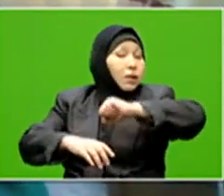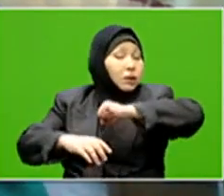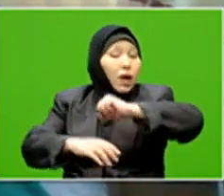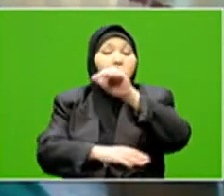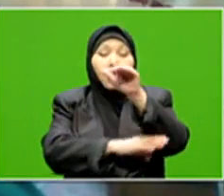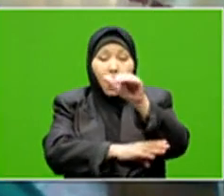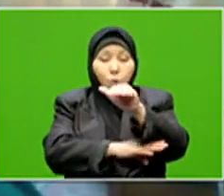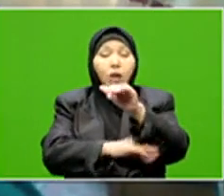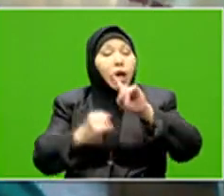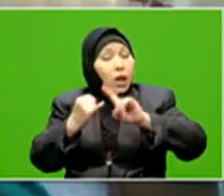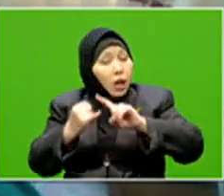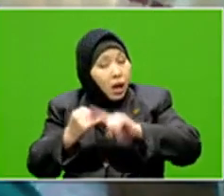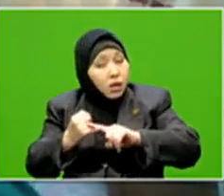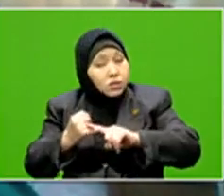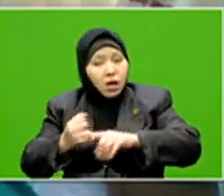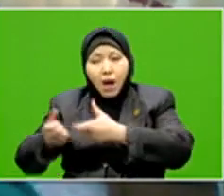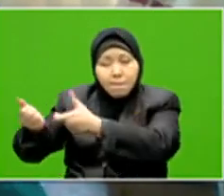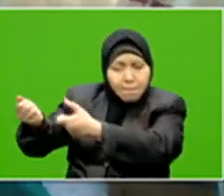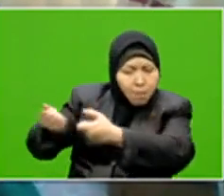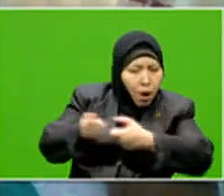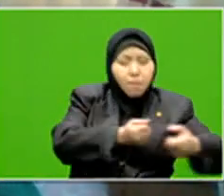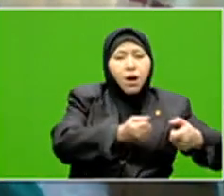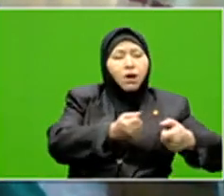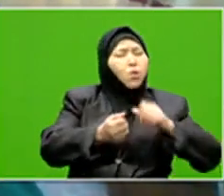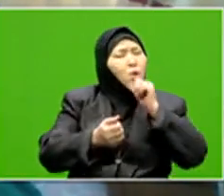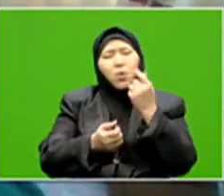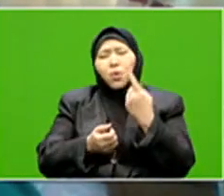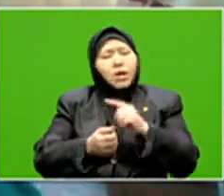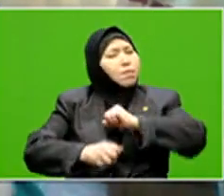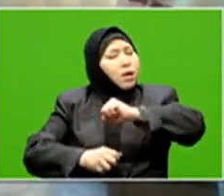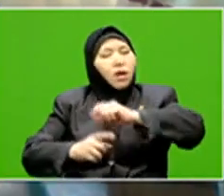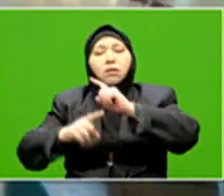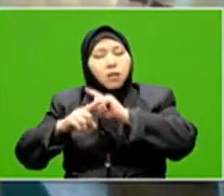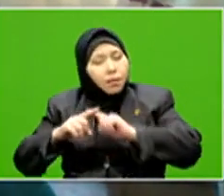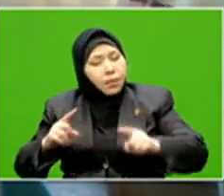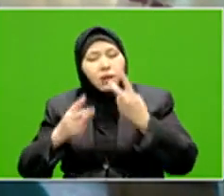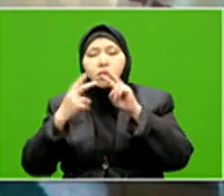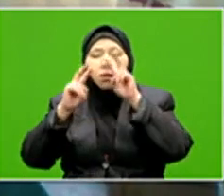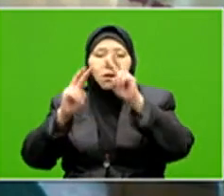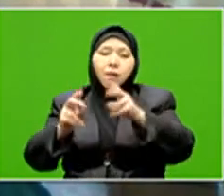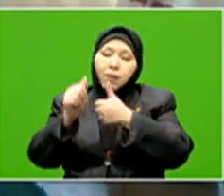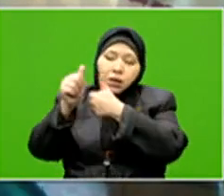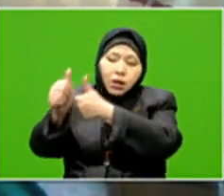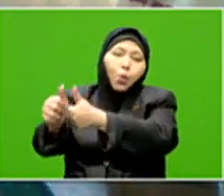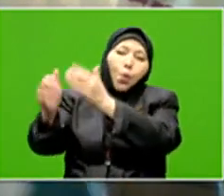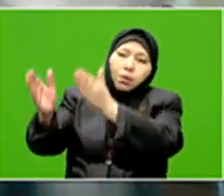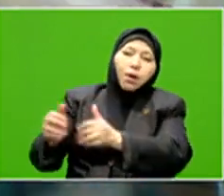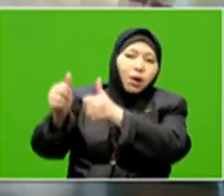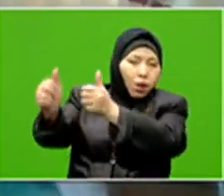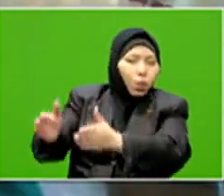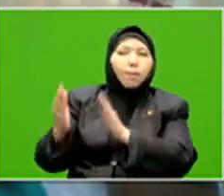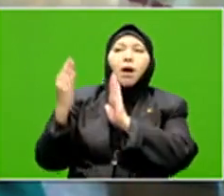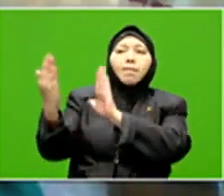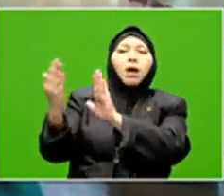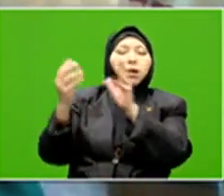dakwah yang akhirnya akan menyeret manusia bukan takat yang menentang, tetapi sekalian pengikut-pengikutnya juga akan